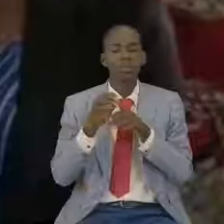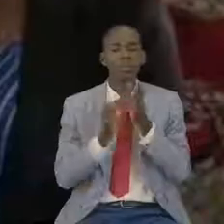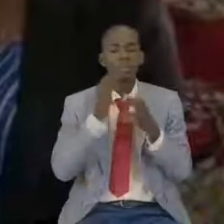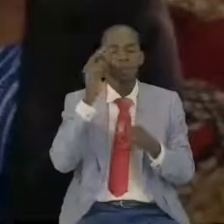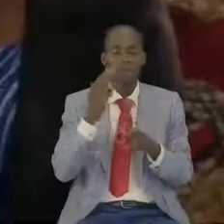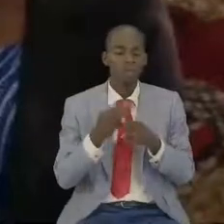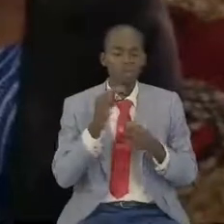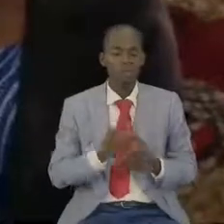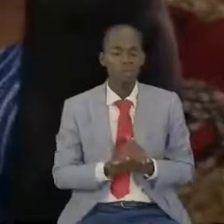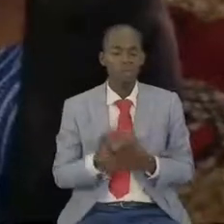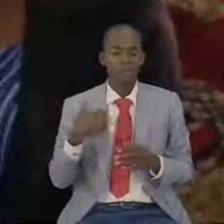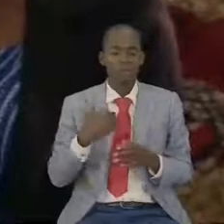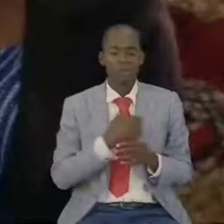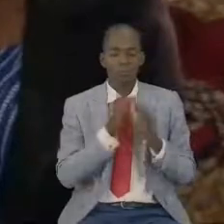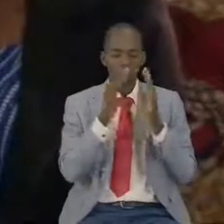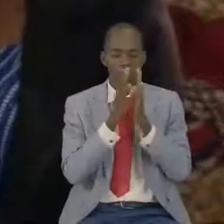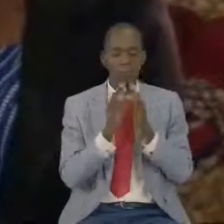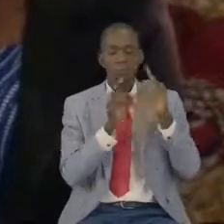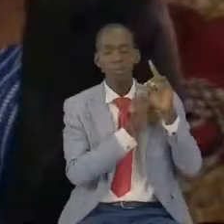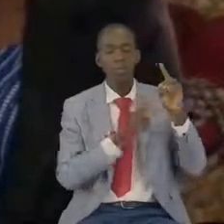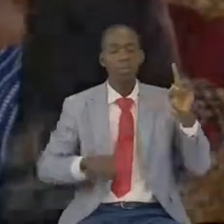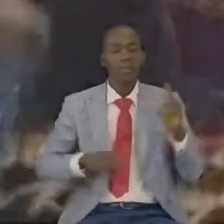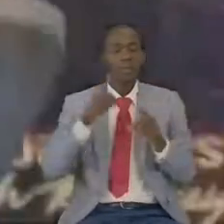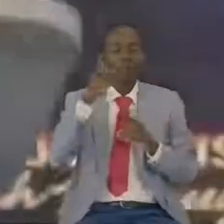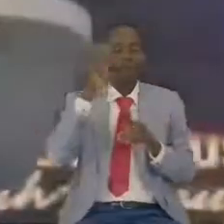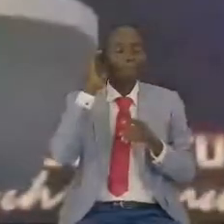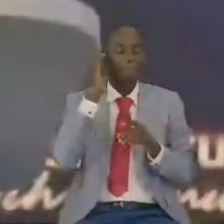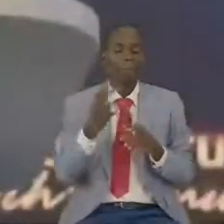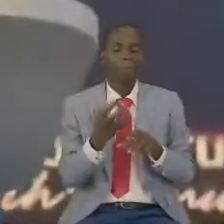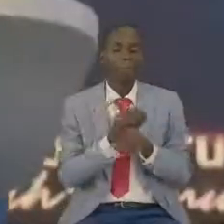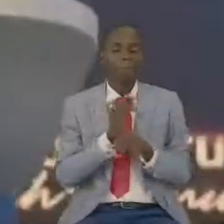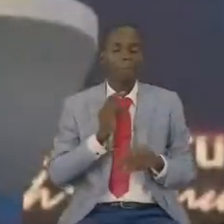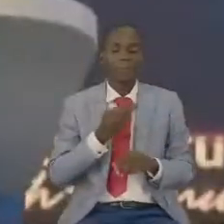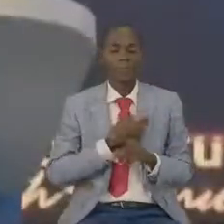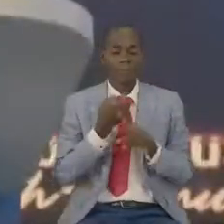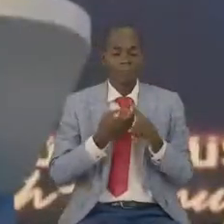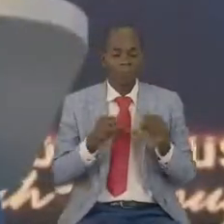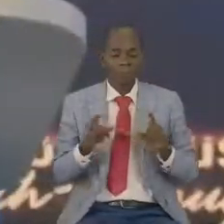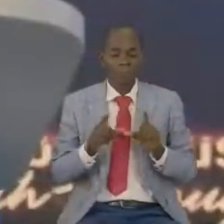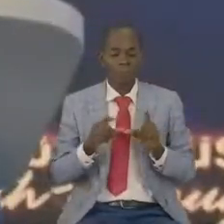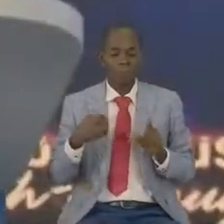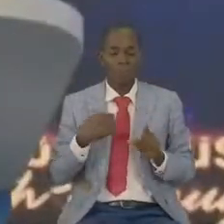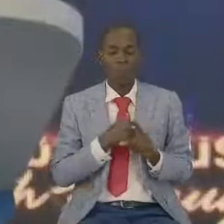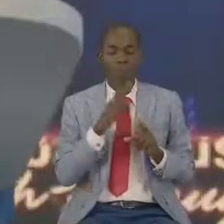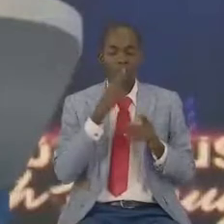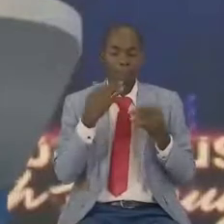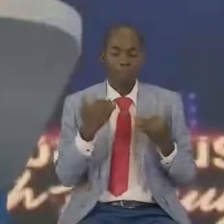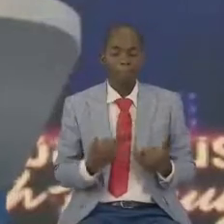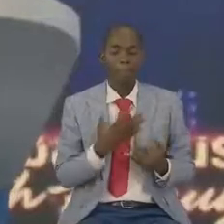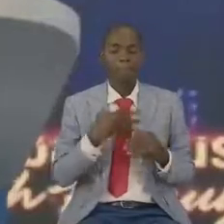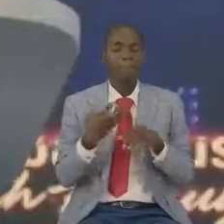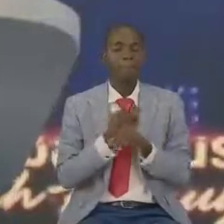Jésus. Nous prions, Seigneur, que tu nous sortes du niveau où nous sommes présentement et nous amènes à un